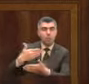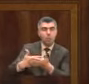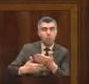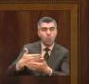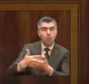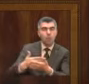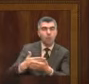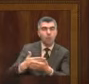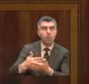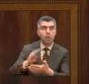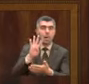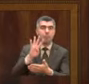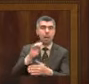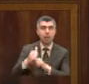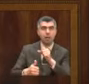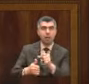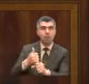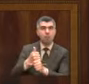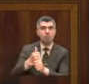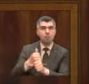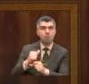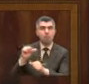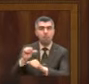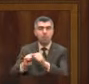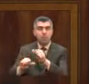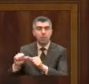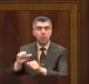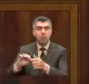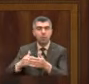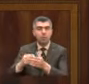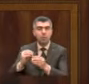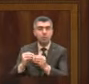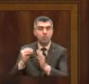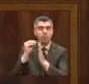لمدة 4 سنوات مراجعة الأسعار وخصوصا إضافة الأسطر الجديدة